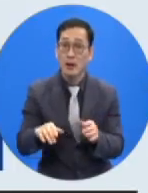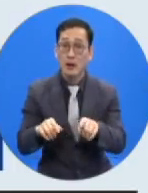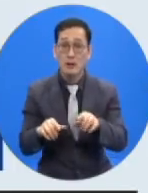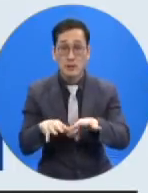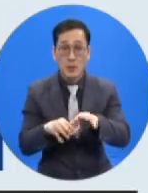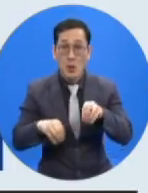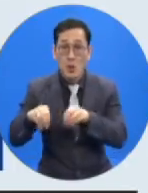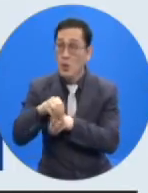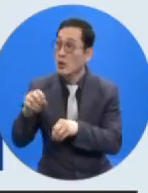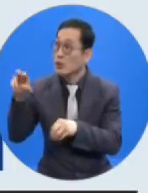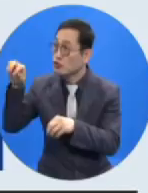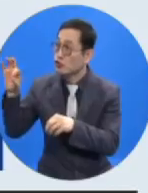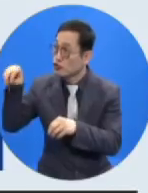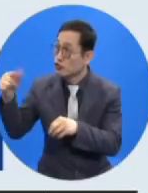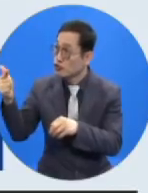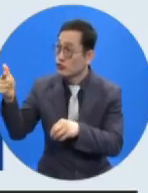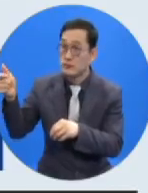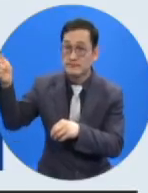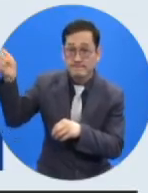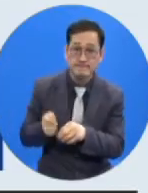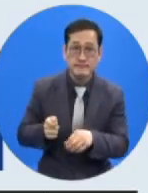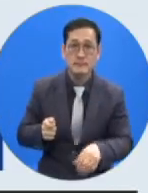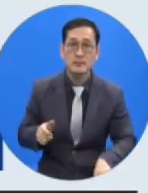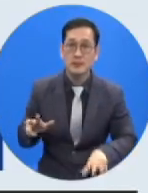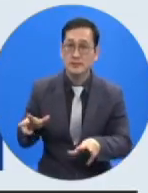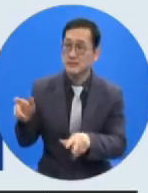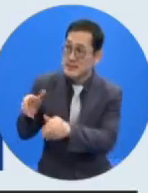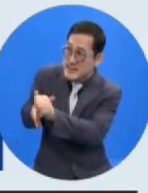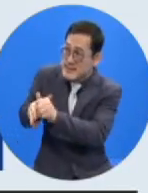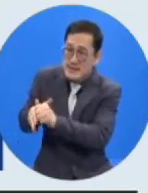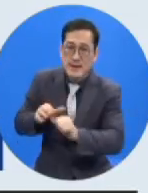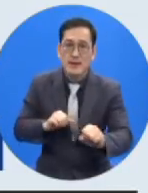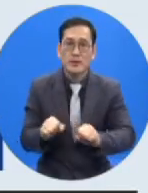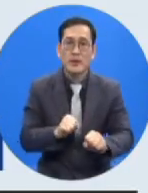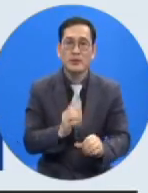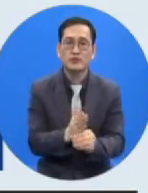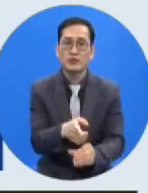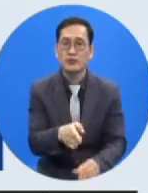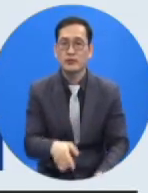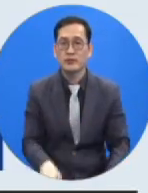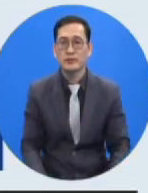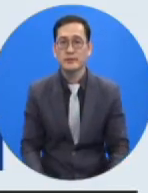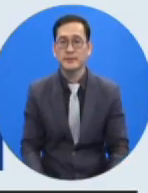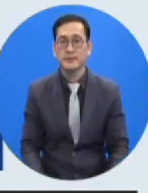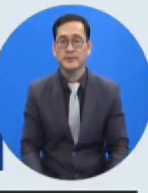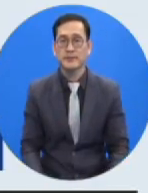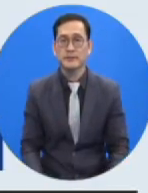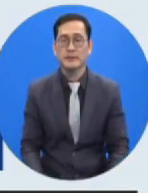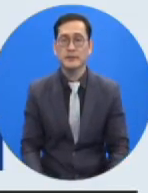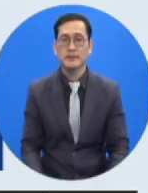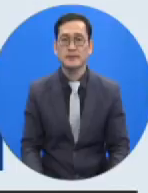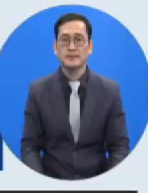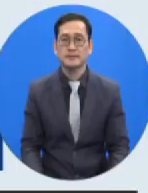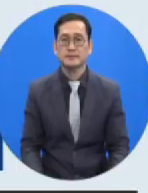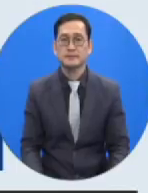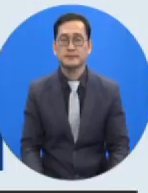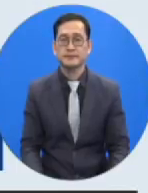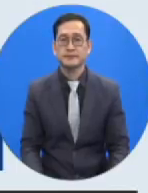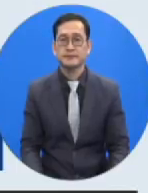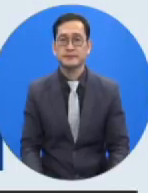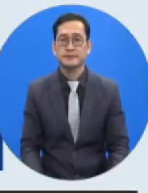선거가 조국과 윤석열의 대결이다라는 얘기까지 나올 수밖에 없는 상황이에요. 열린민주당 후보들이 윤석열 총장을